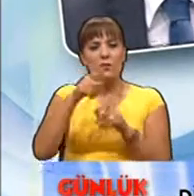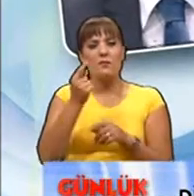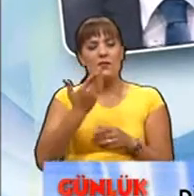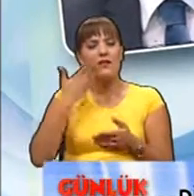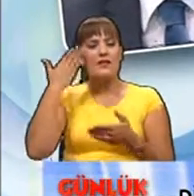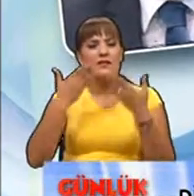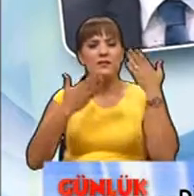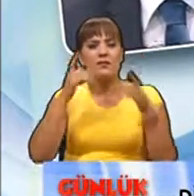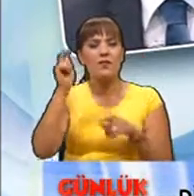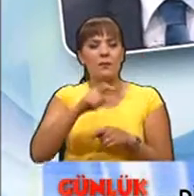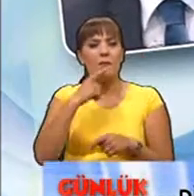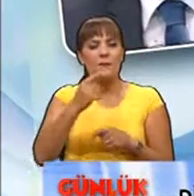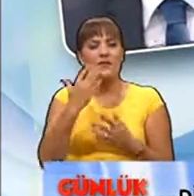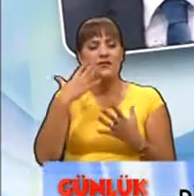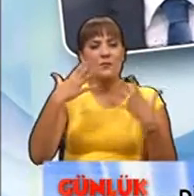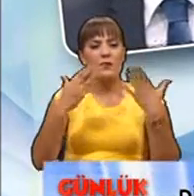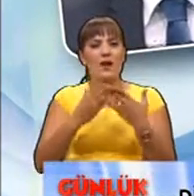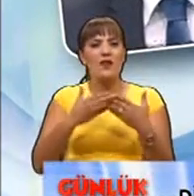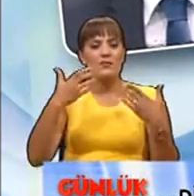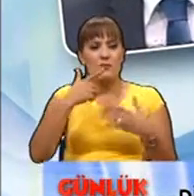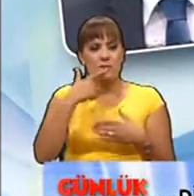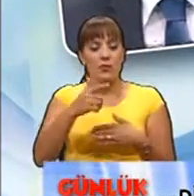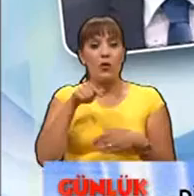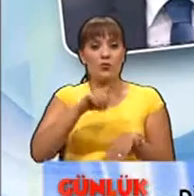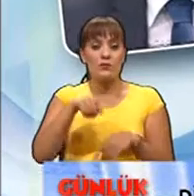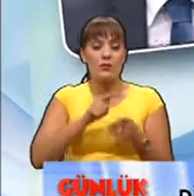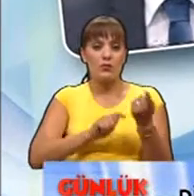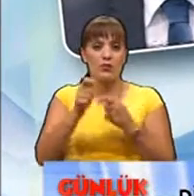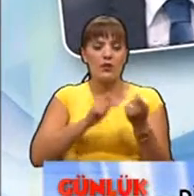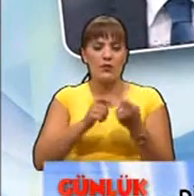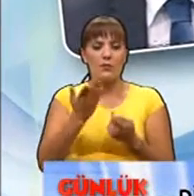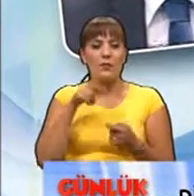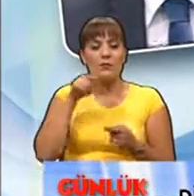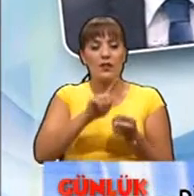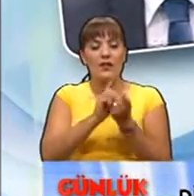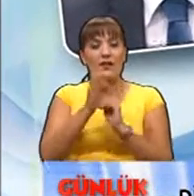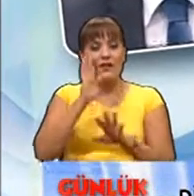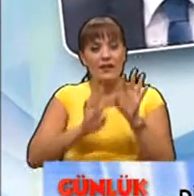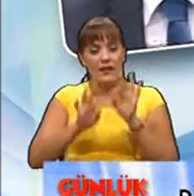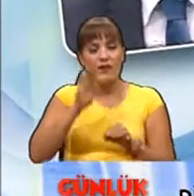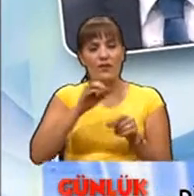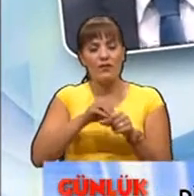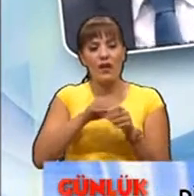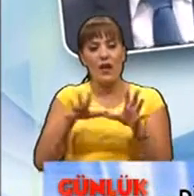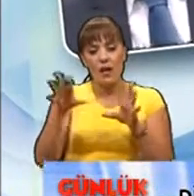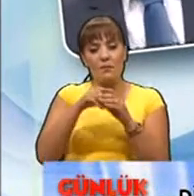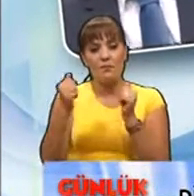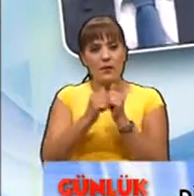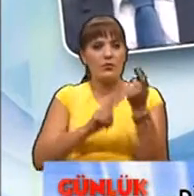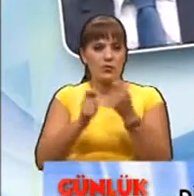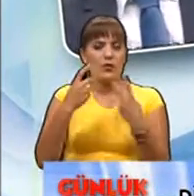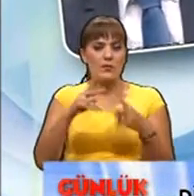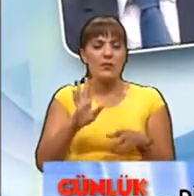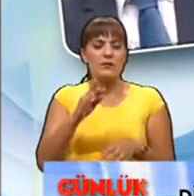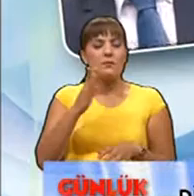onları uzatmak biraz için bir açalım değil mi? Yani şişirelim açalım diyoruz. O zaman da kullanılıyor. Yine burada tabii alternatif tedavi bahsetmek gerekir. Yani kombine bir şekilde de